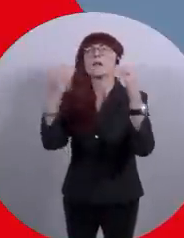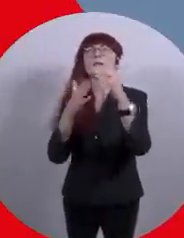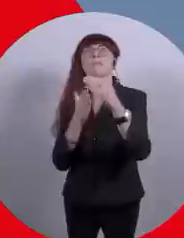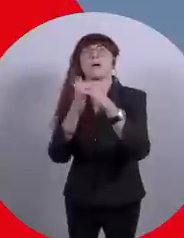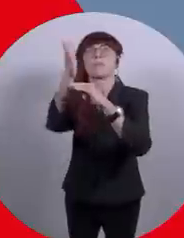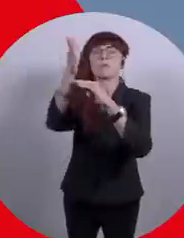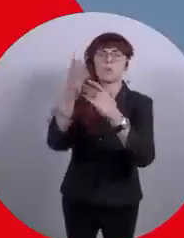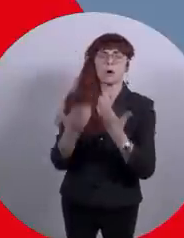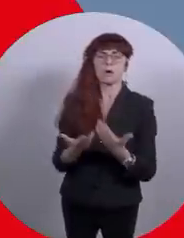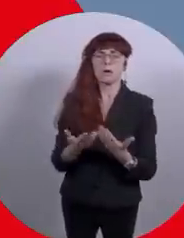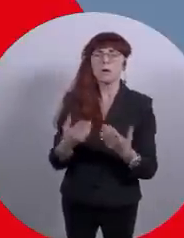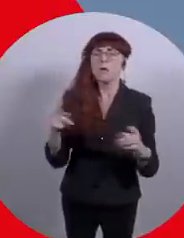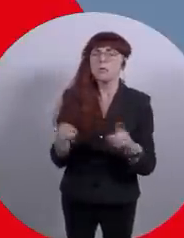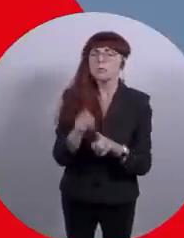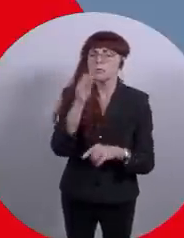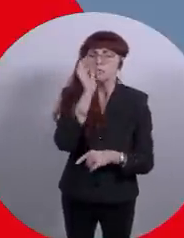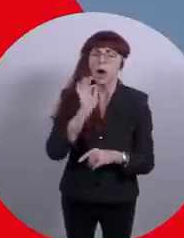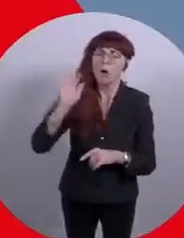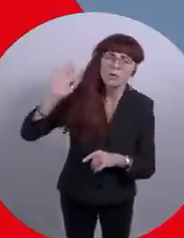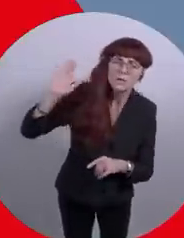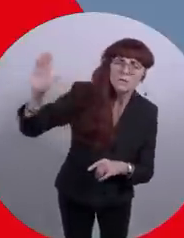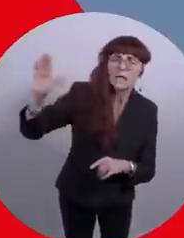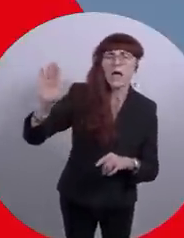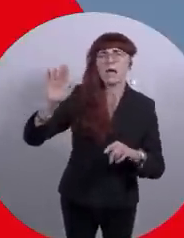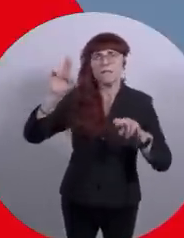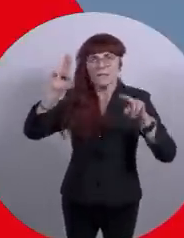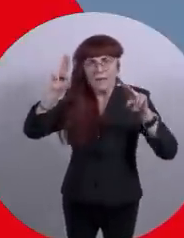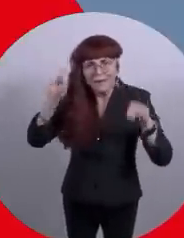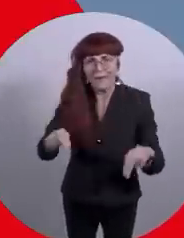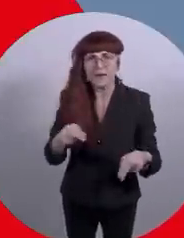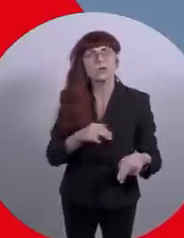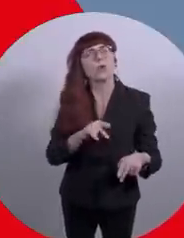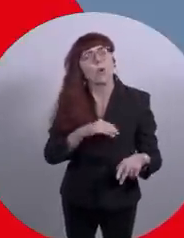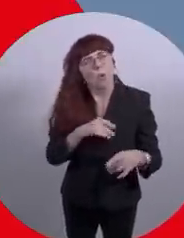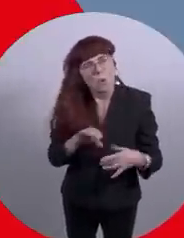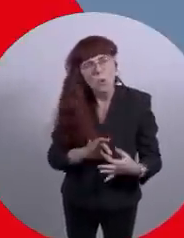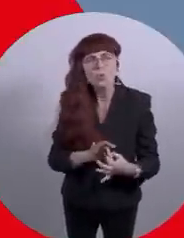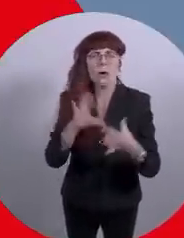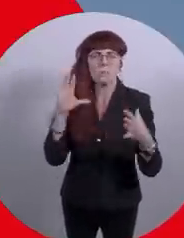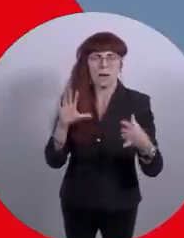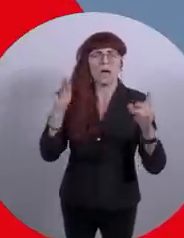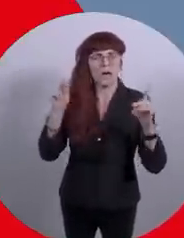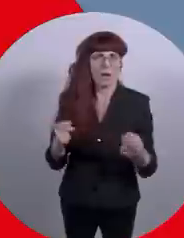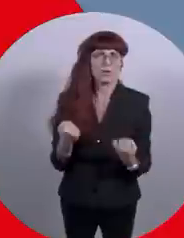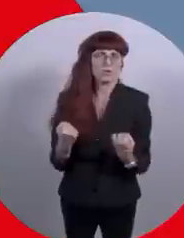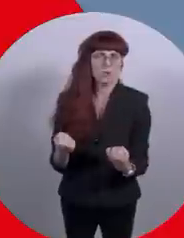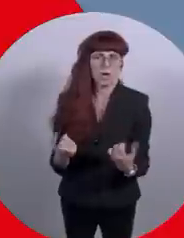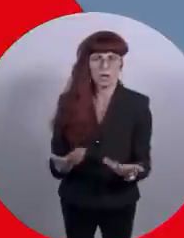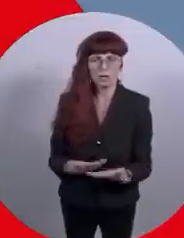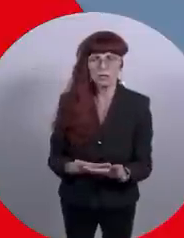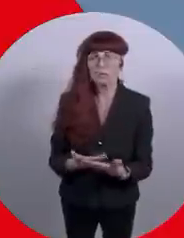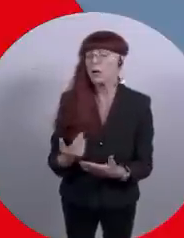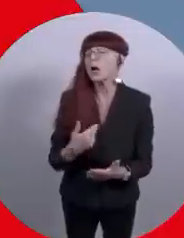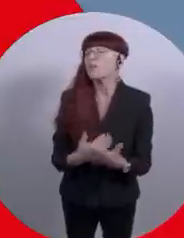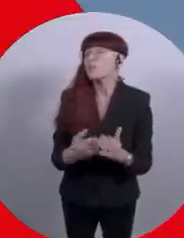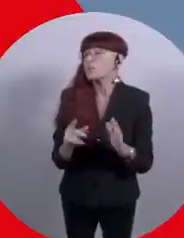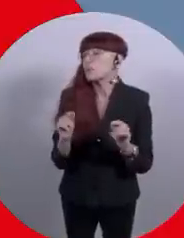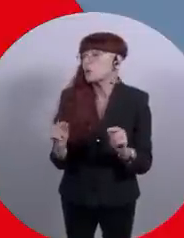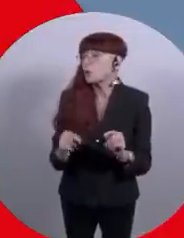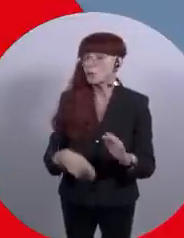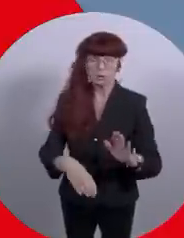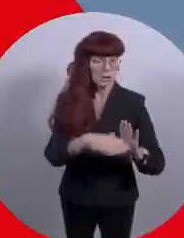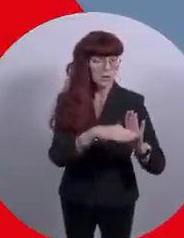nur so können wir Frauen in ihrem Recht auf Unabhängigkeit bestärken und das heißt für uns klare gesetzliche